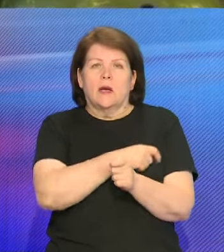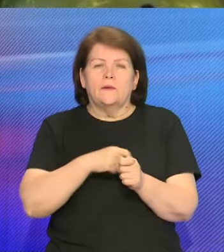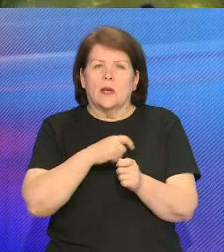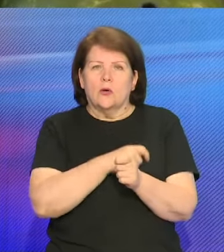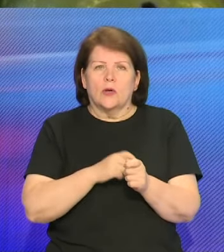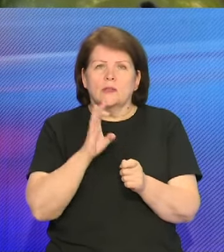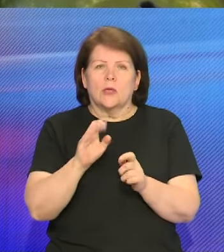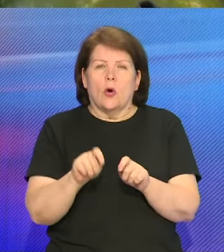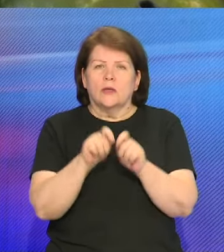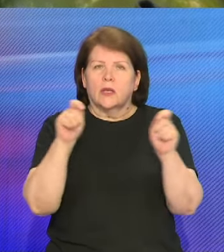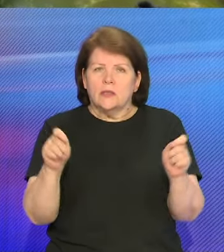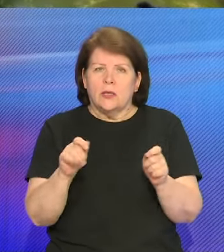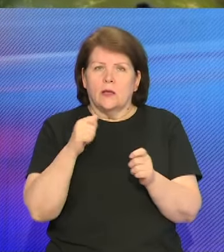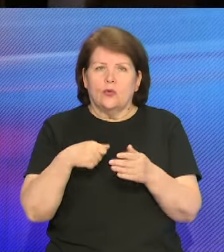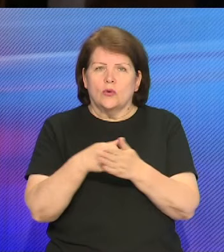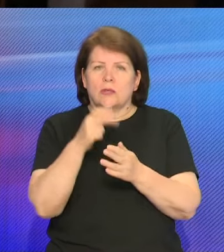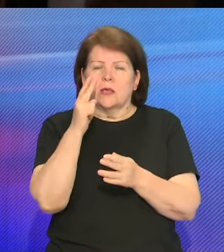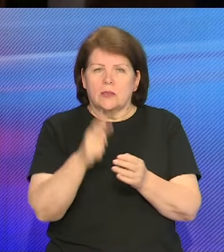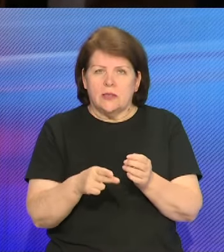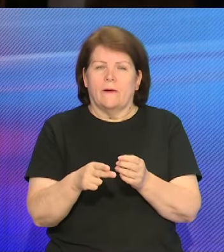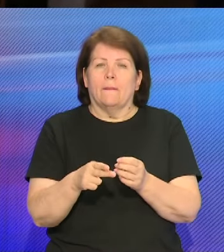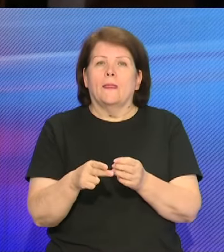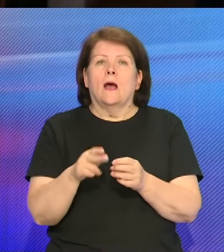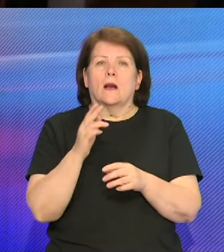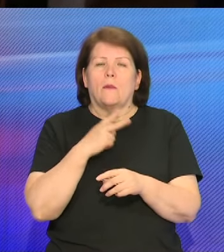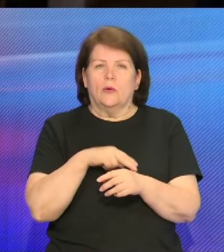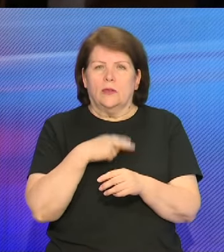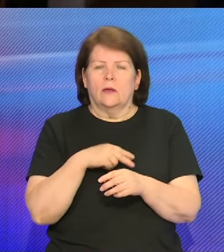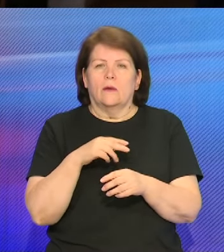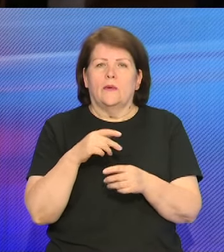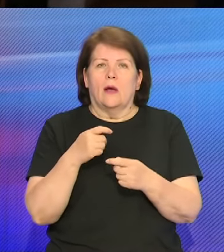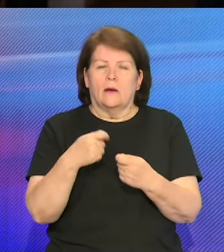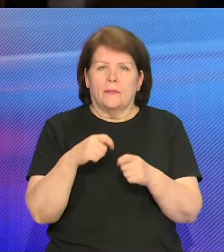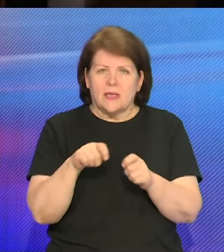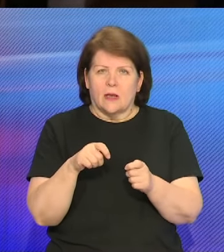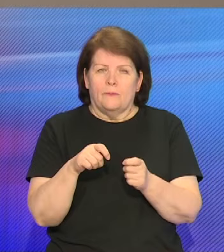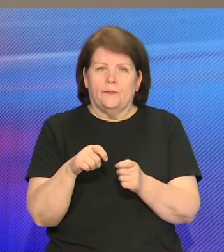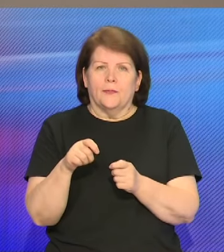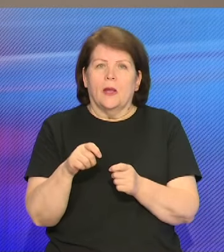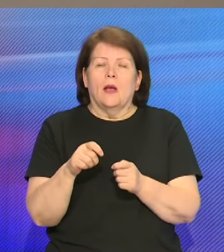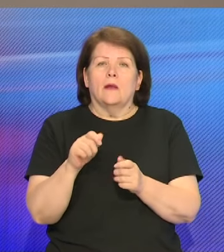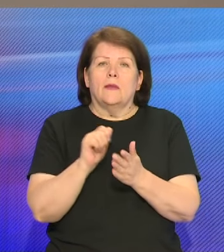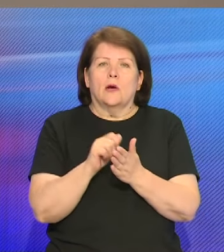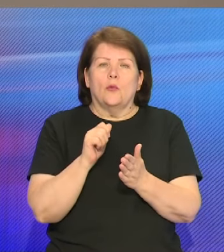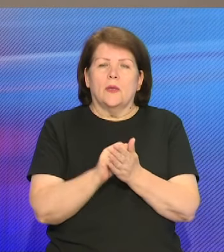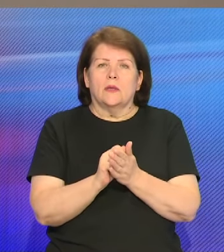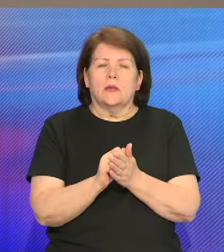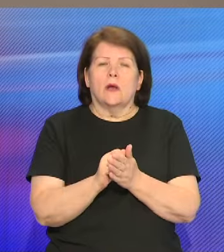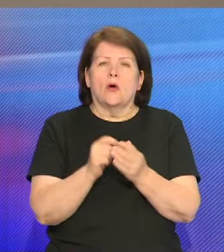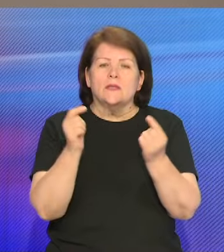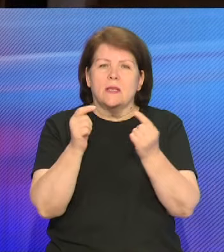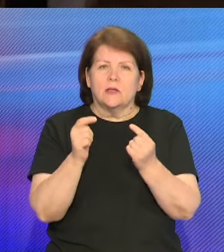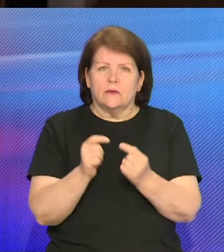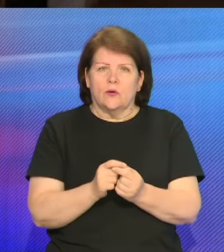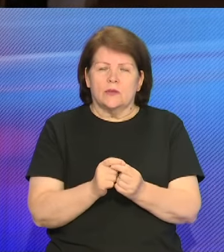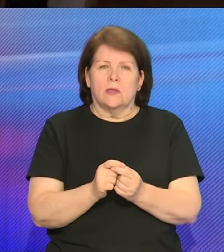до закрытия гандлёвых радов. Документы отслеживаются и ветлаборатории, и в том числе нами, как контролерами. Мы отвечаем за